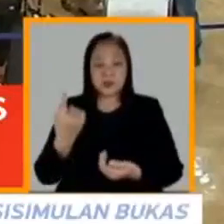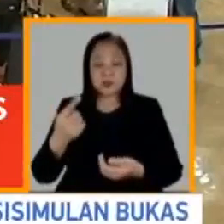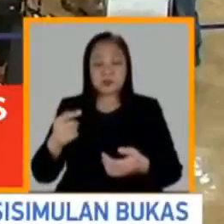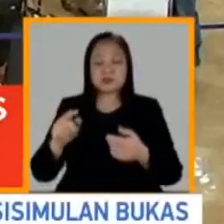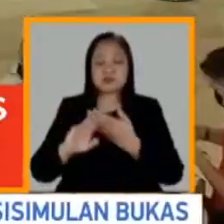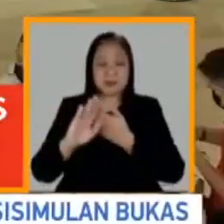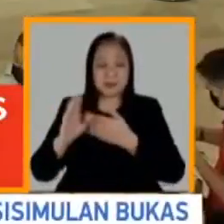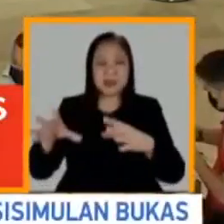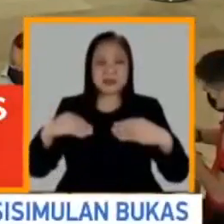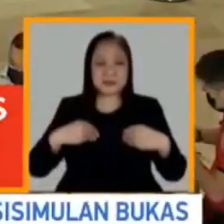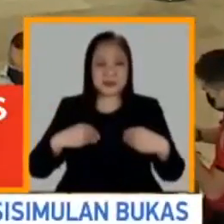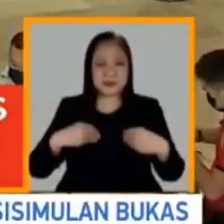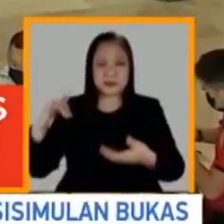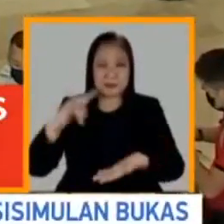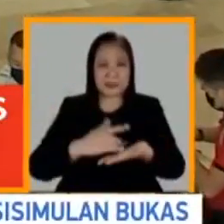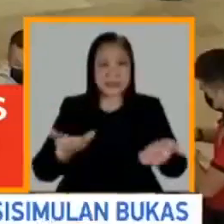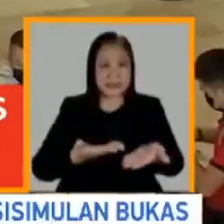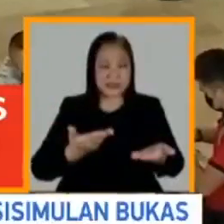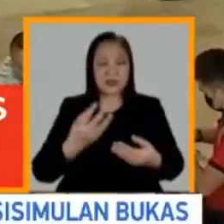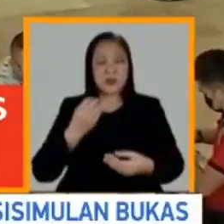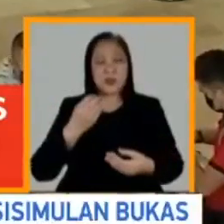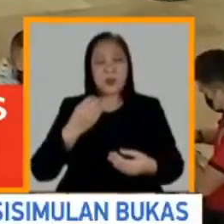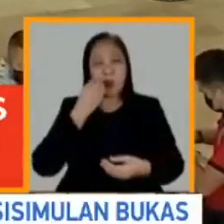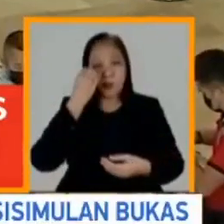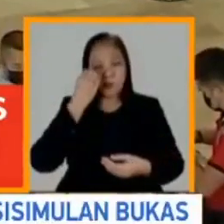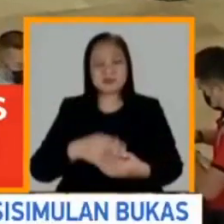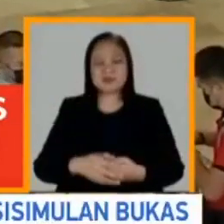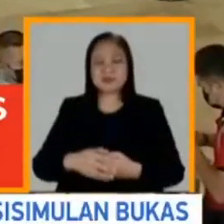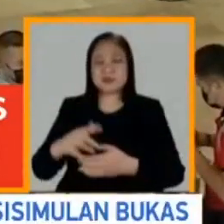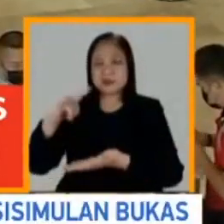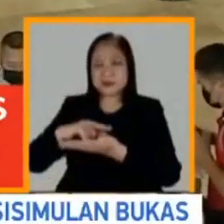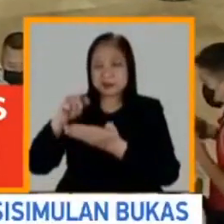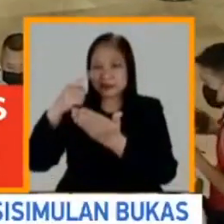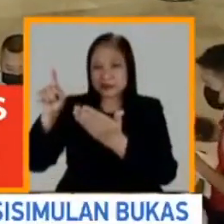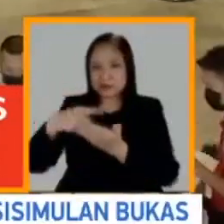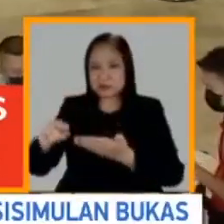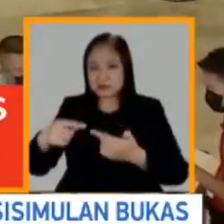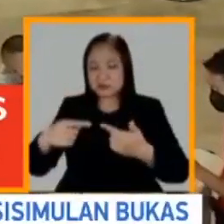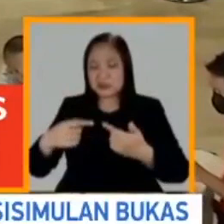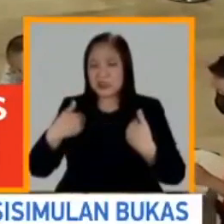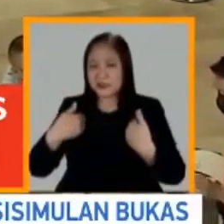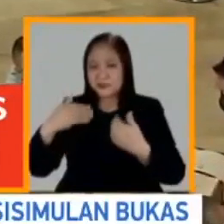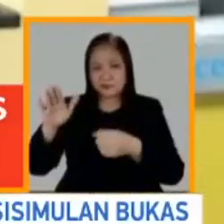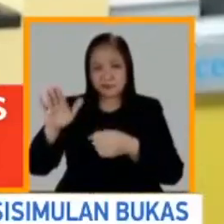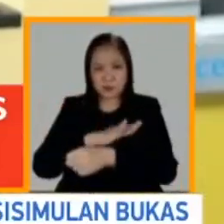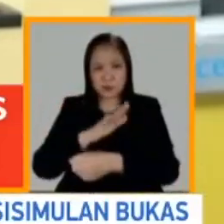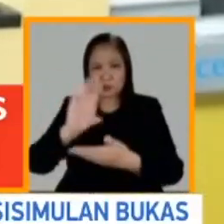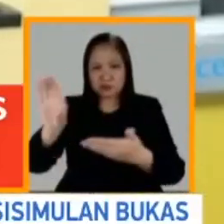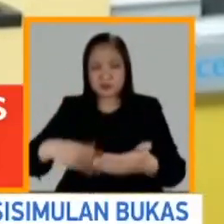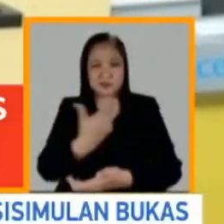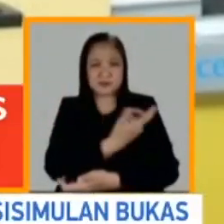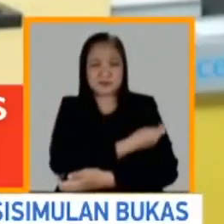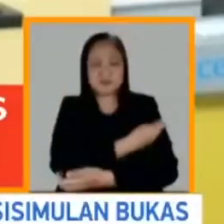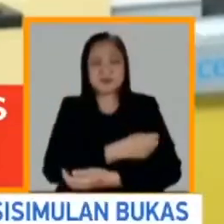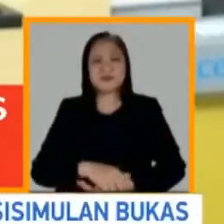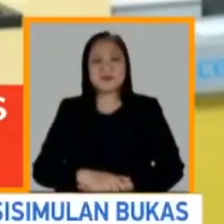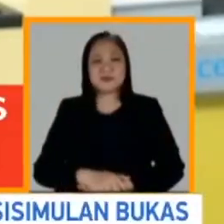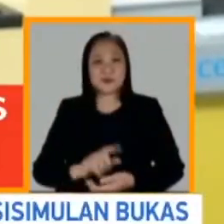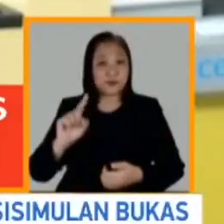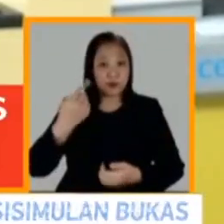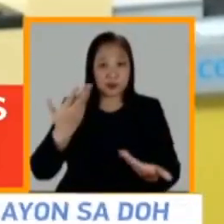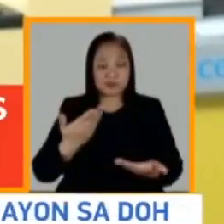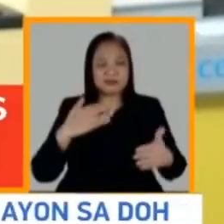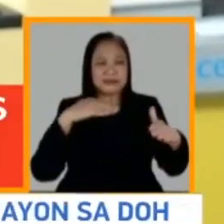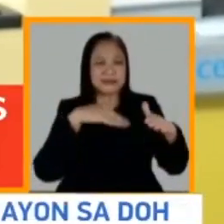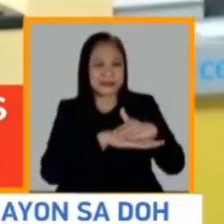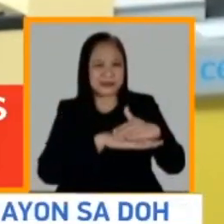na ini-inspeksyon sa airports kung fully vaccinated ba ang mga pasahero. Una ay sa entrance sa mga paliparan at ikalawa ay